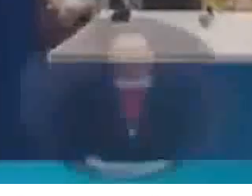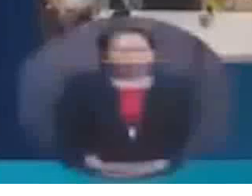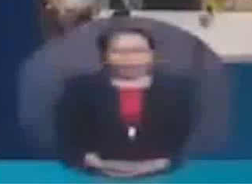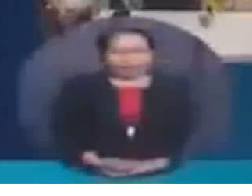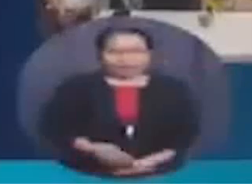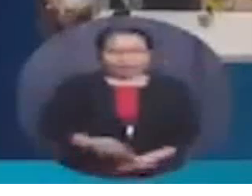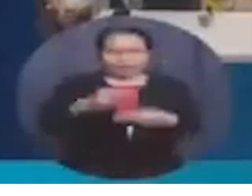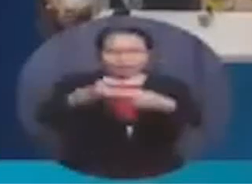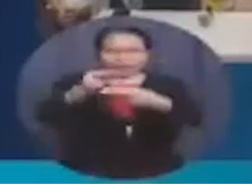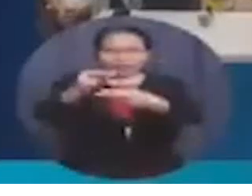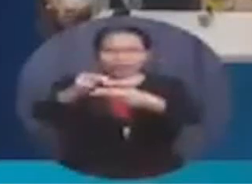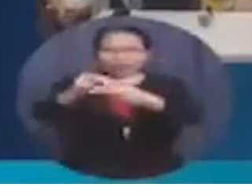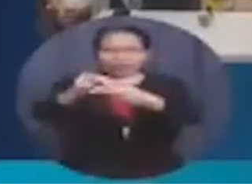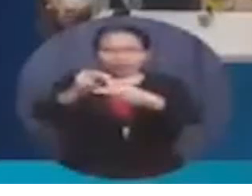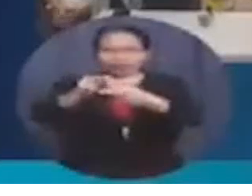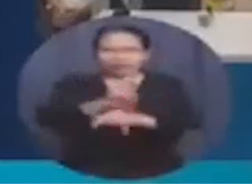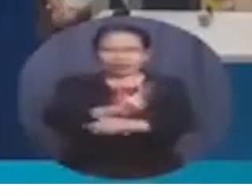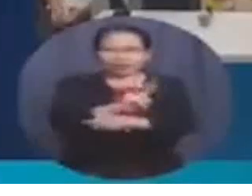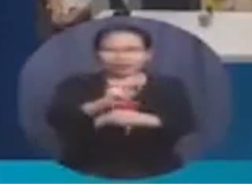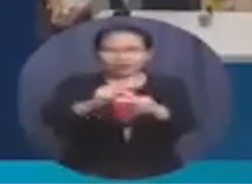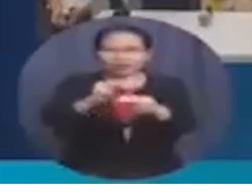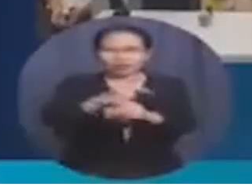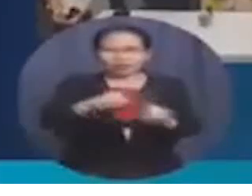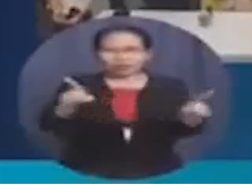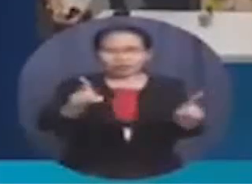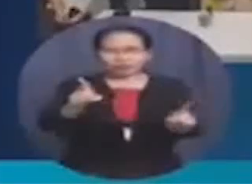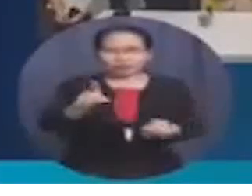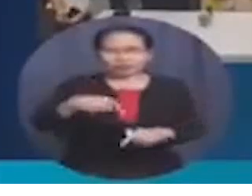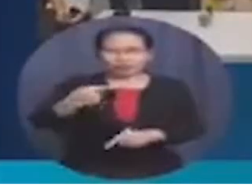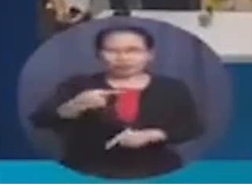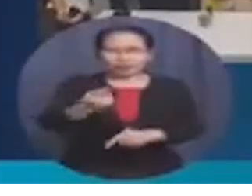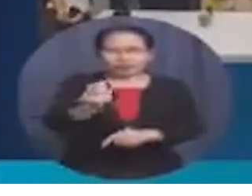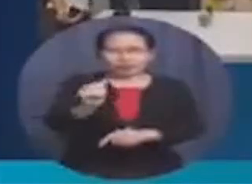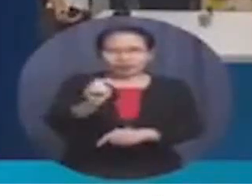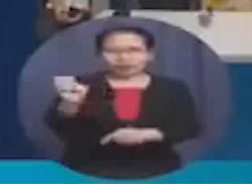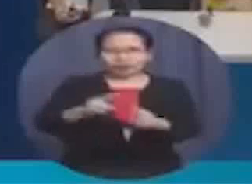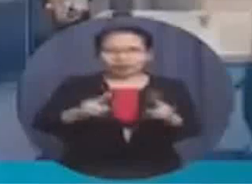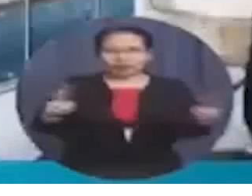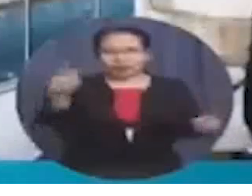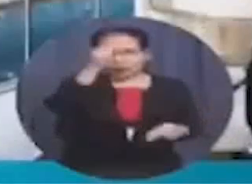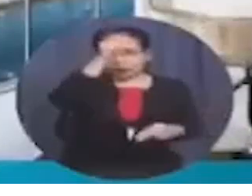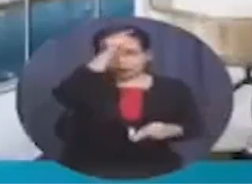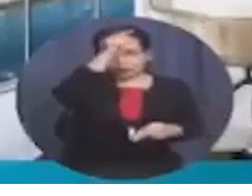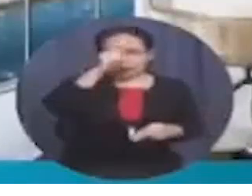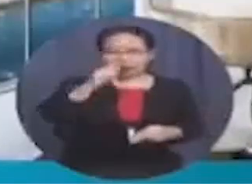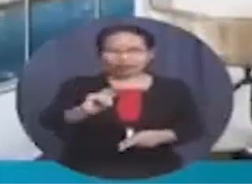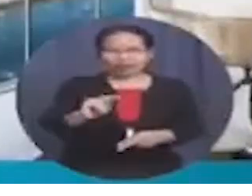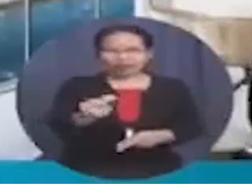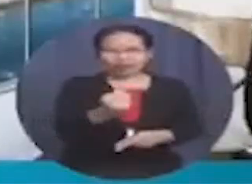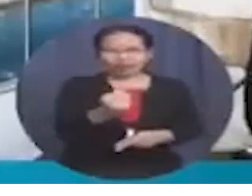a noun. Ano? Ginagamit na noun. Pero pag sinabi, itong si Jose, napakatanga nito. It's an